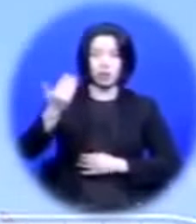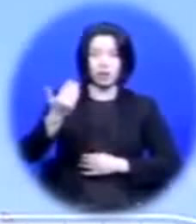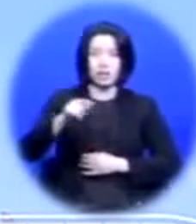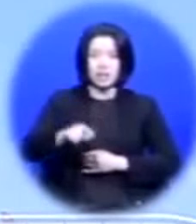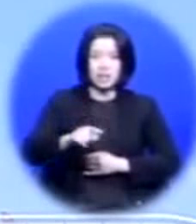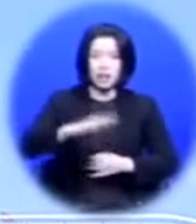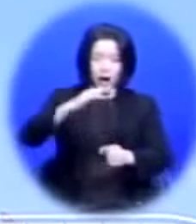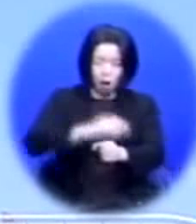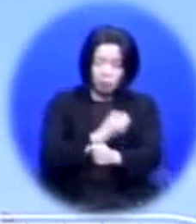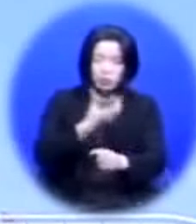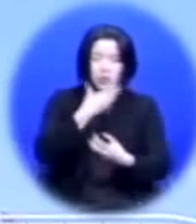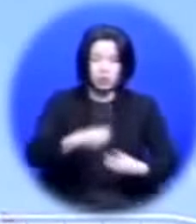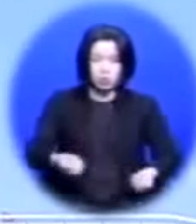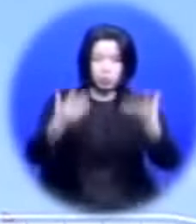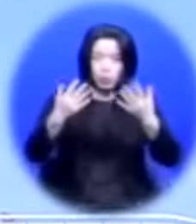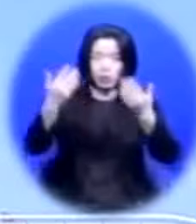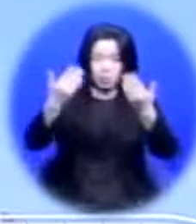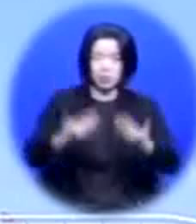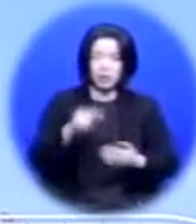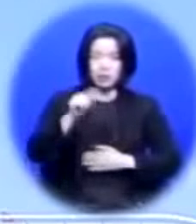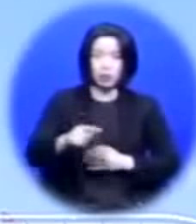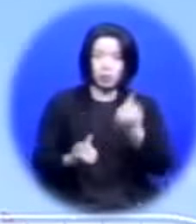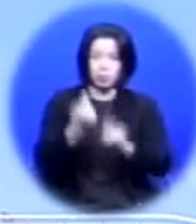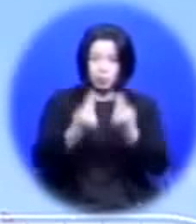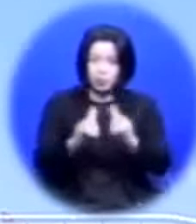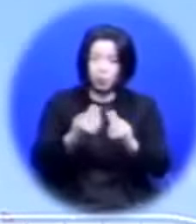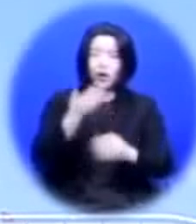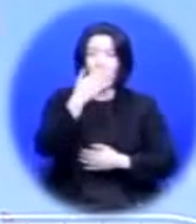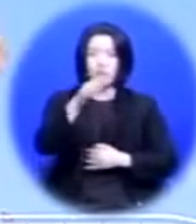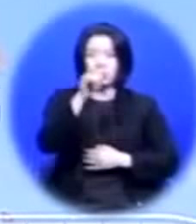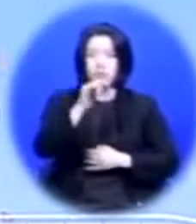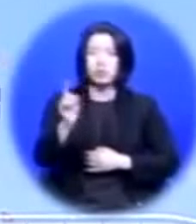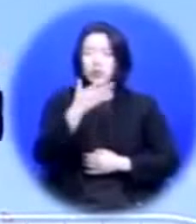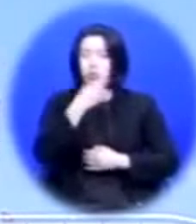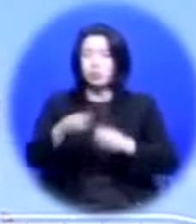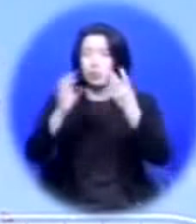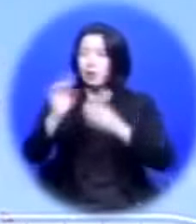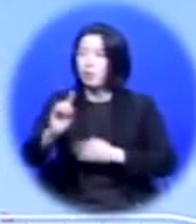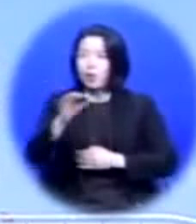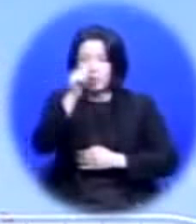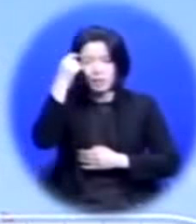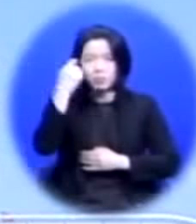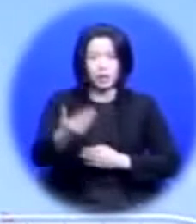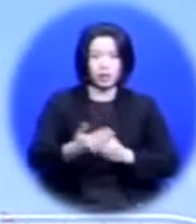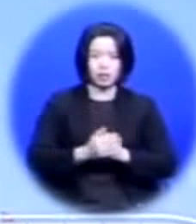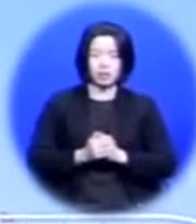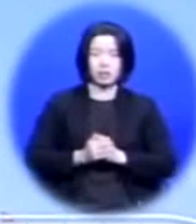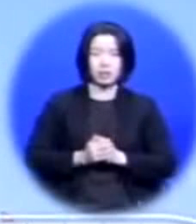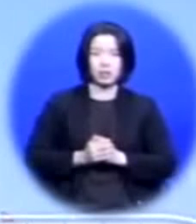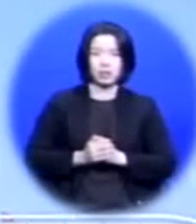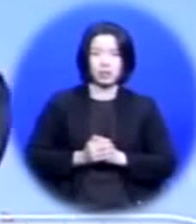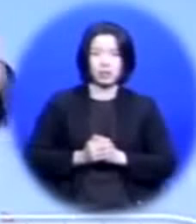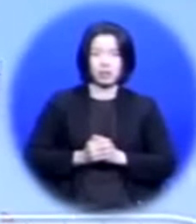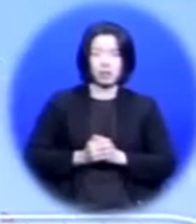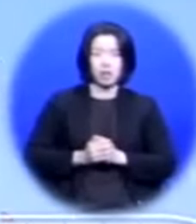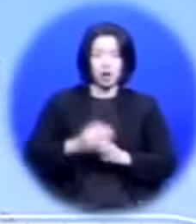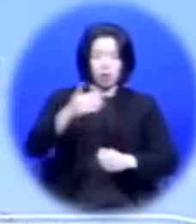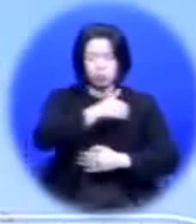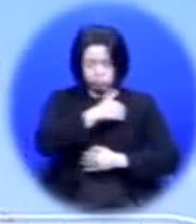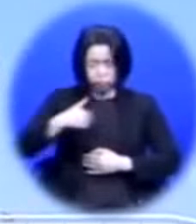엄청난 축복을 받은 것보다 비교할 수 있는 그런 축복이 뭐가 또 또 있어요 아